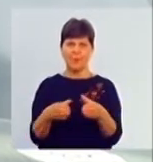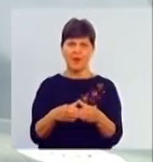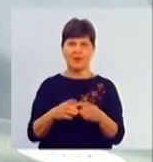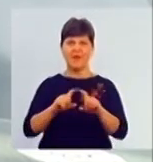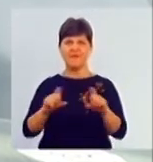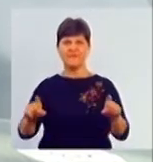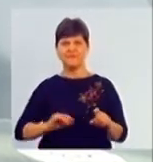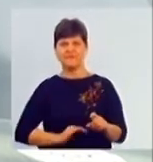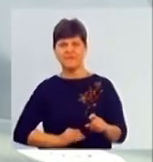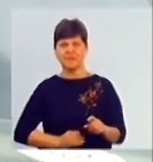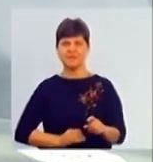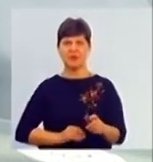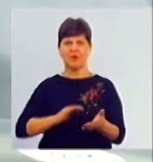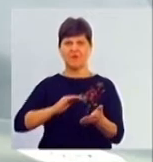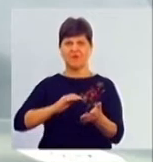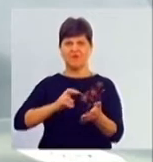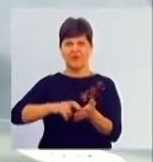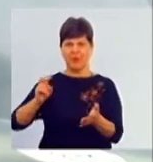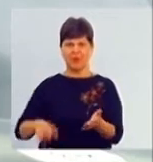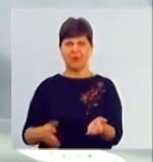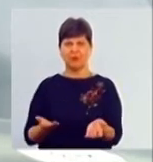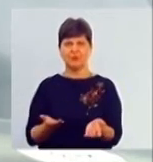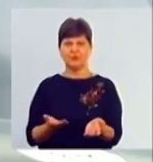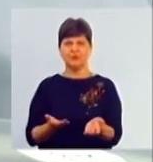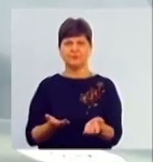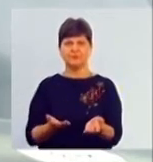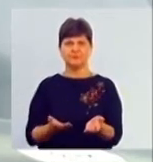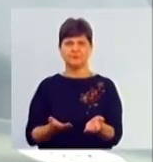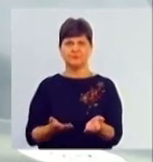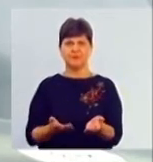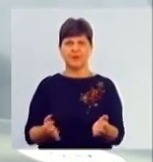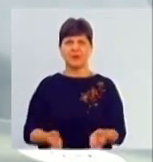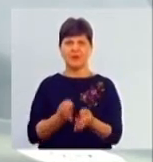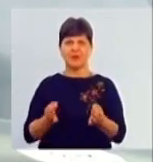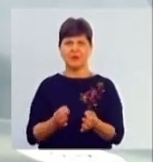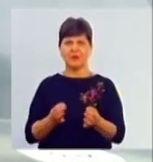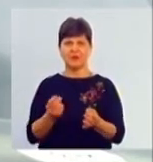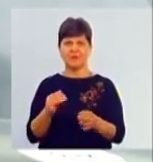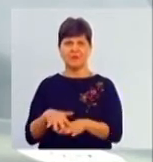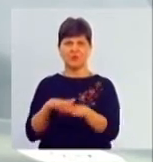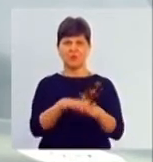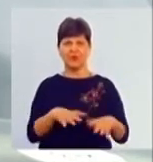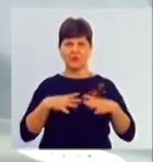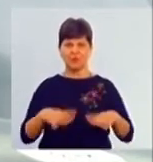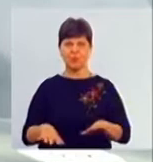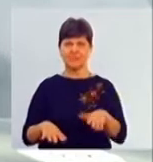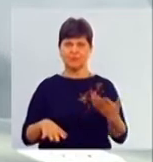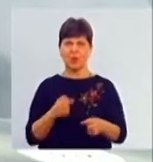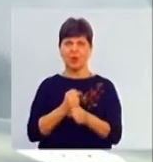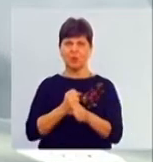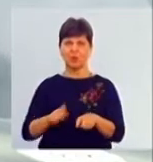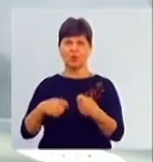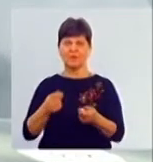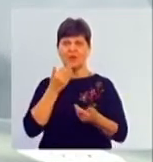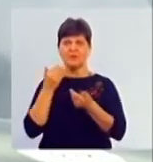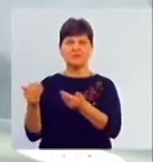її ну, випадають вони, тобто ніяких відрахувань не було з боку роботодавця, звернутися нікуди